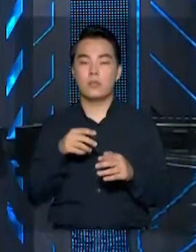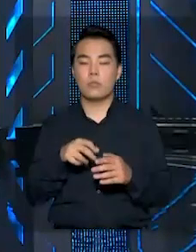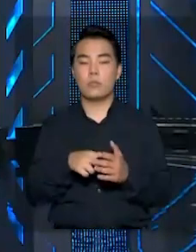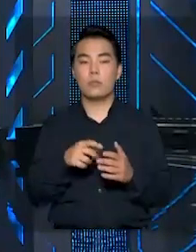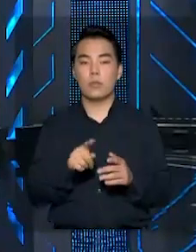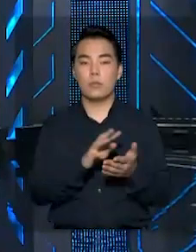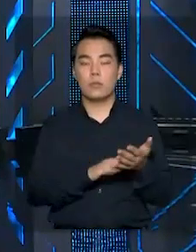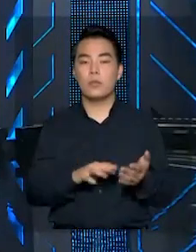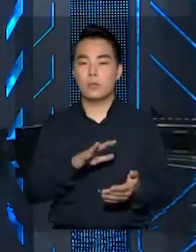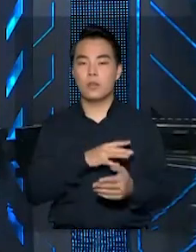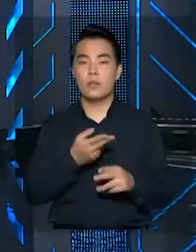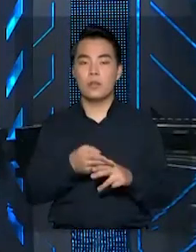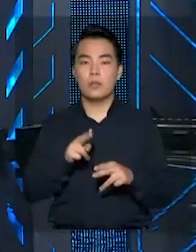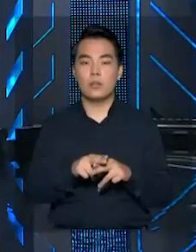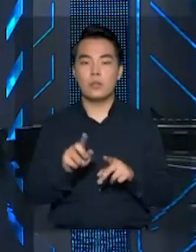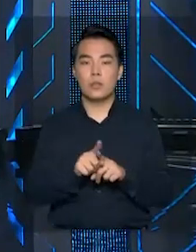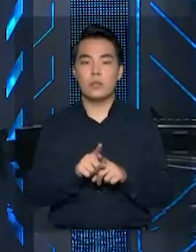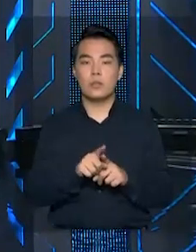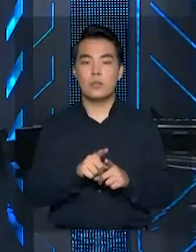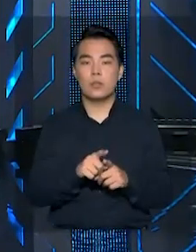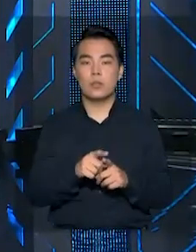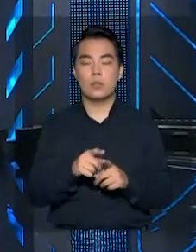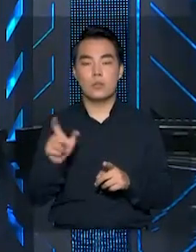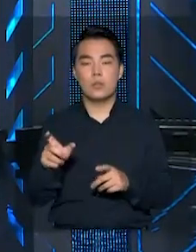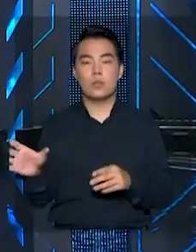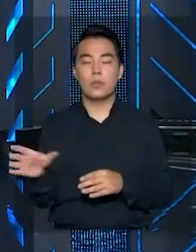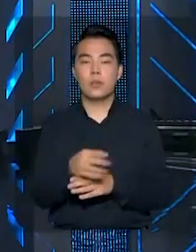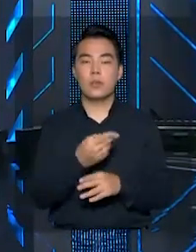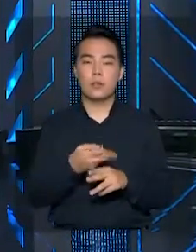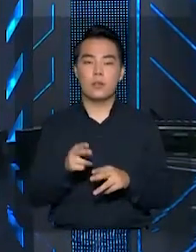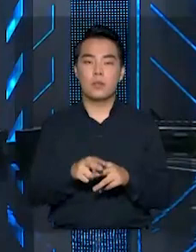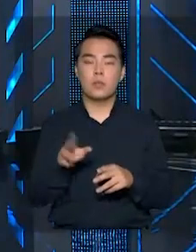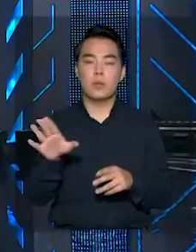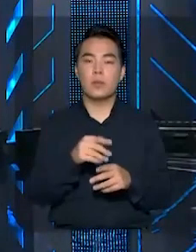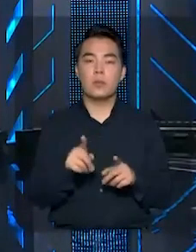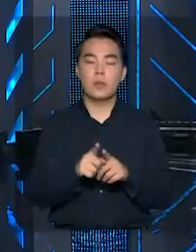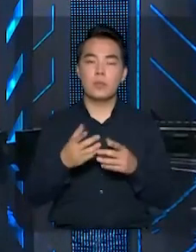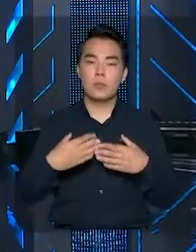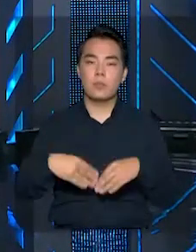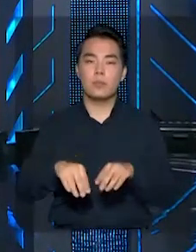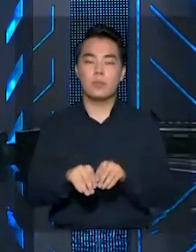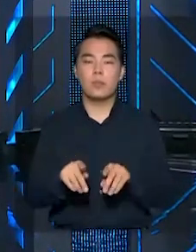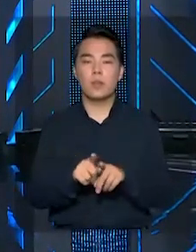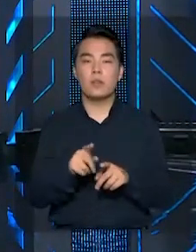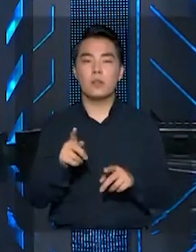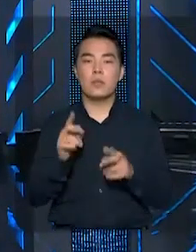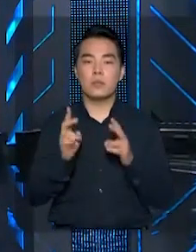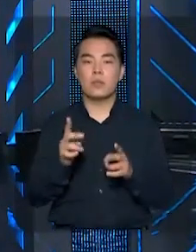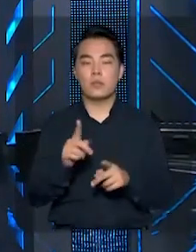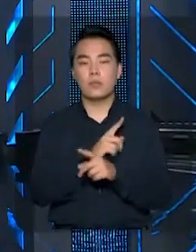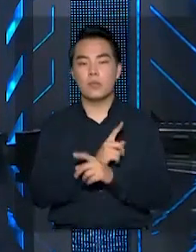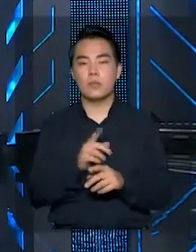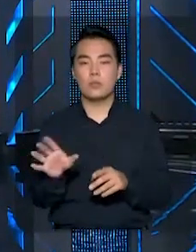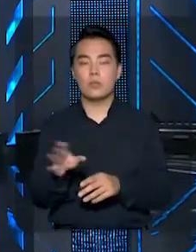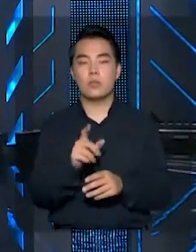түрік азаматтарының қайғысына шын ниетімізбен ортақтасып, сізге және жақындарынан айырылған отбасыларға Қазақстан халқының және